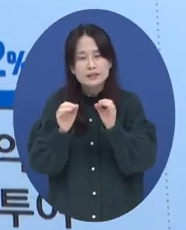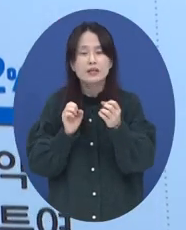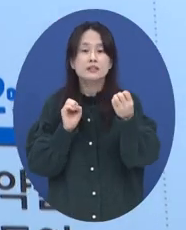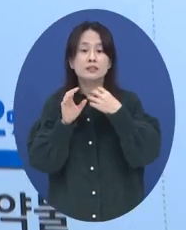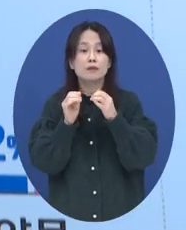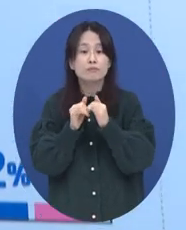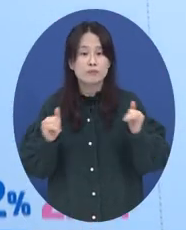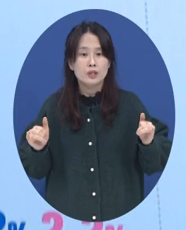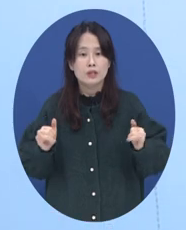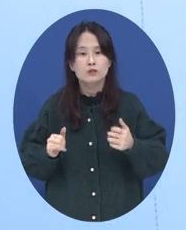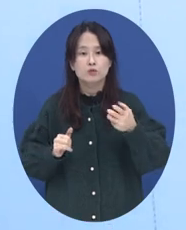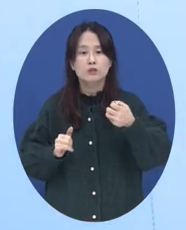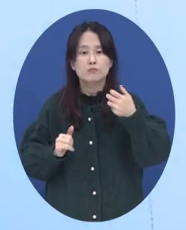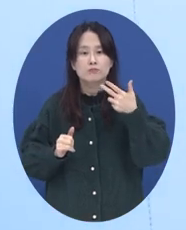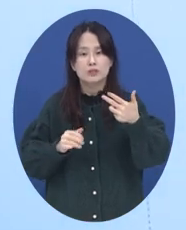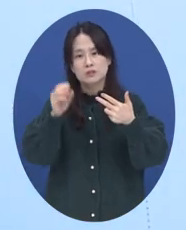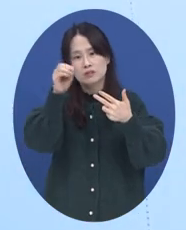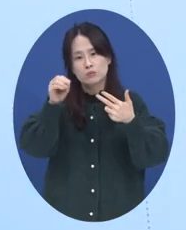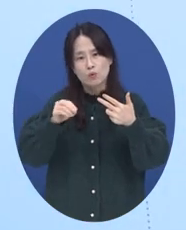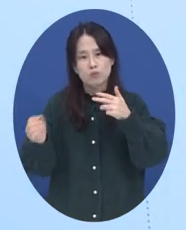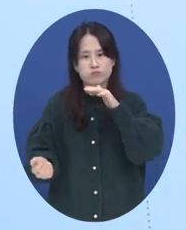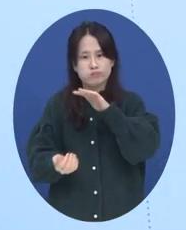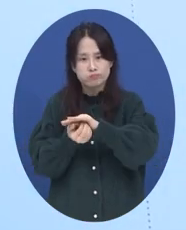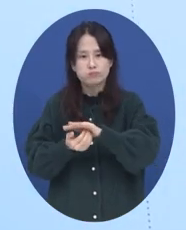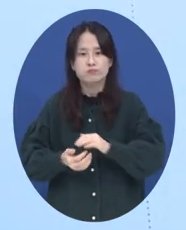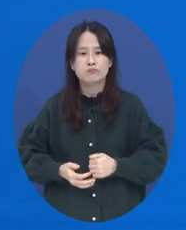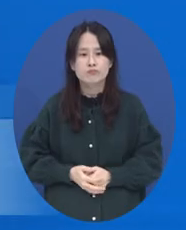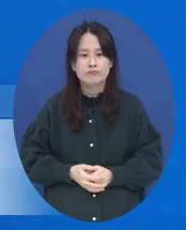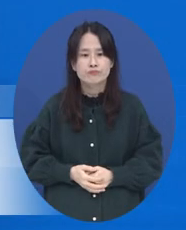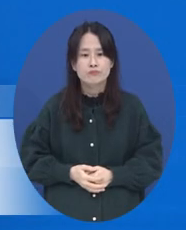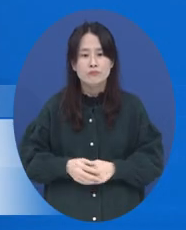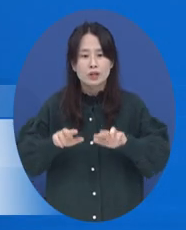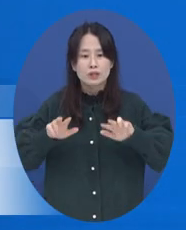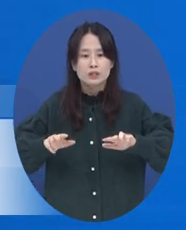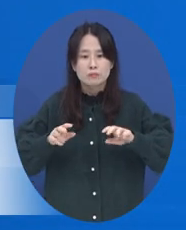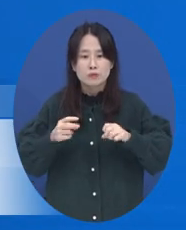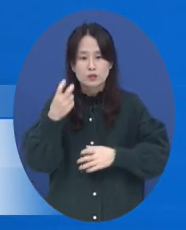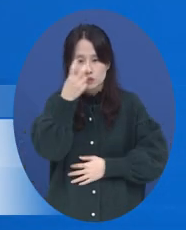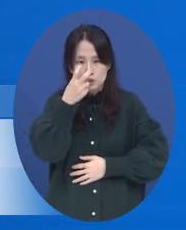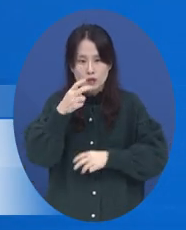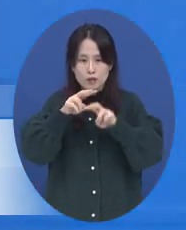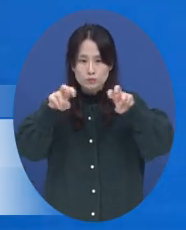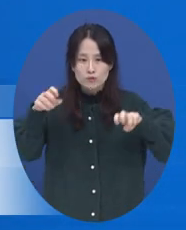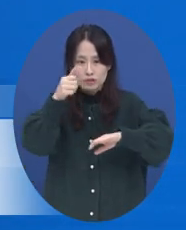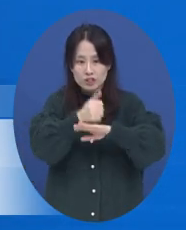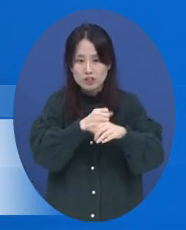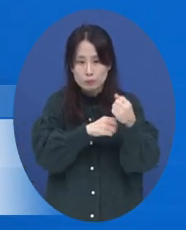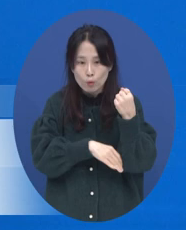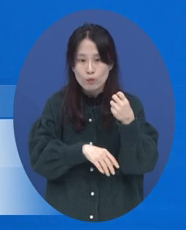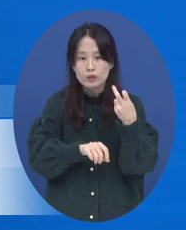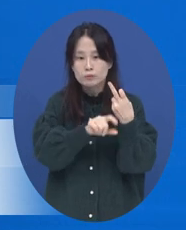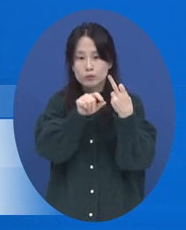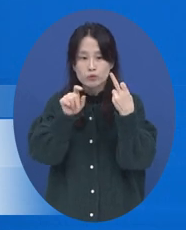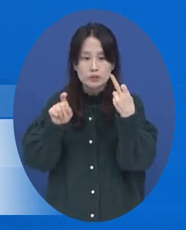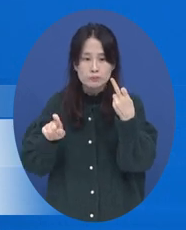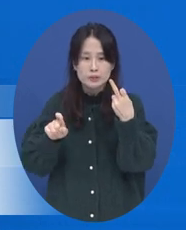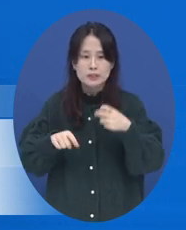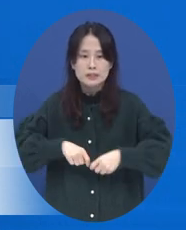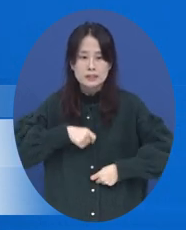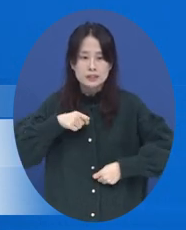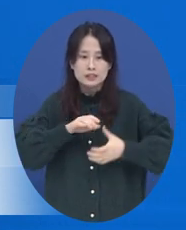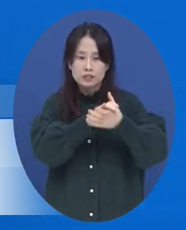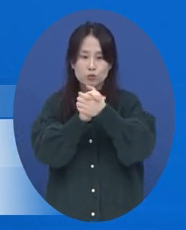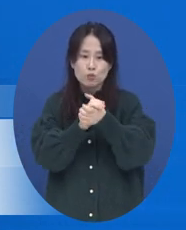목격했다는 응답자도 97%에 달했습니다. 경기도는 본 조사 결과를 토대로 오는